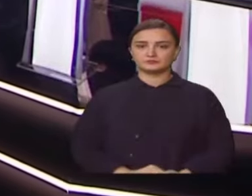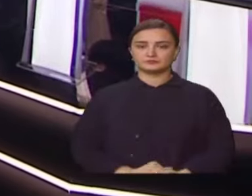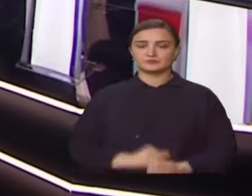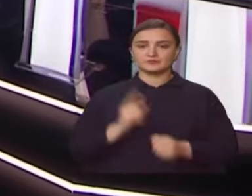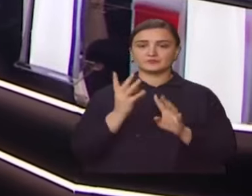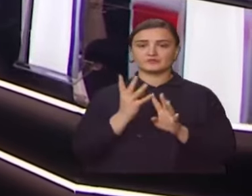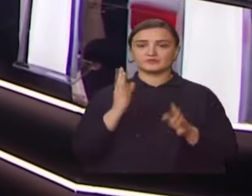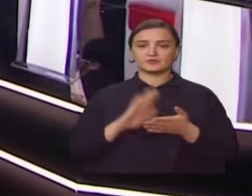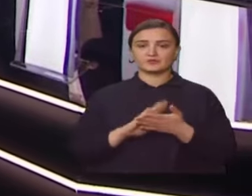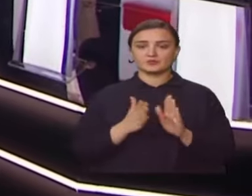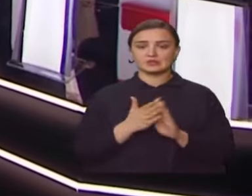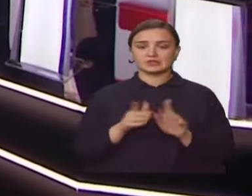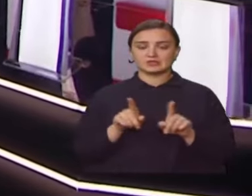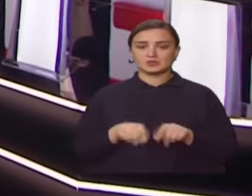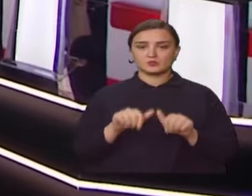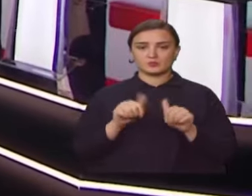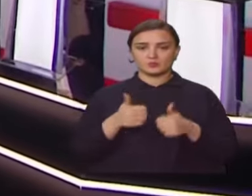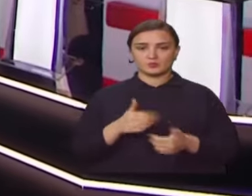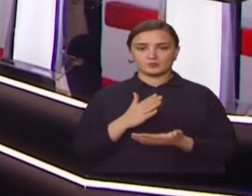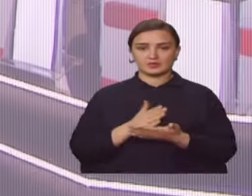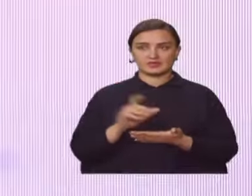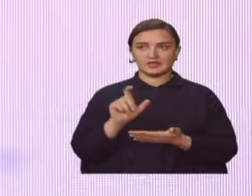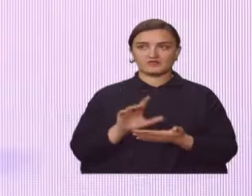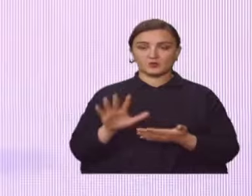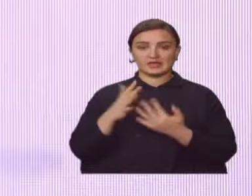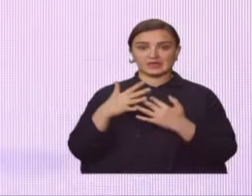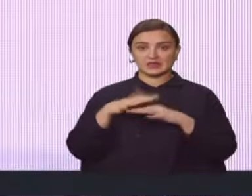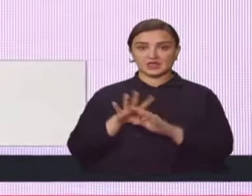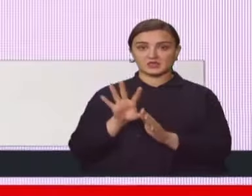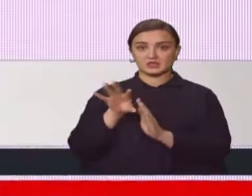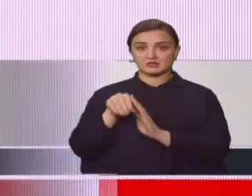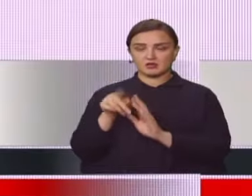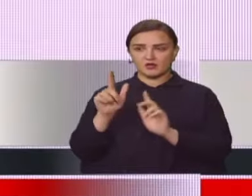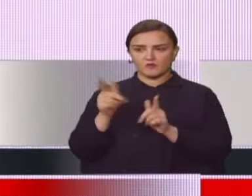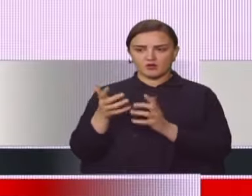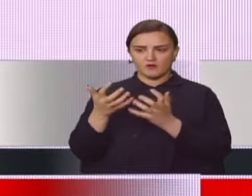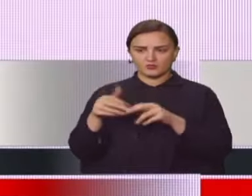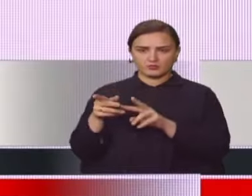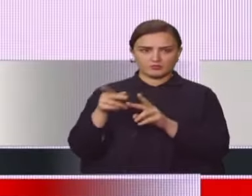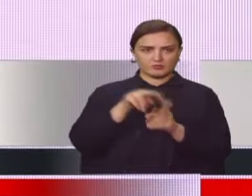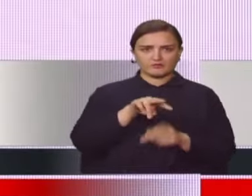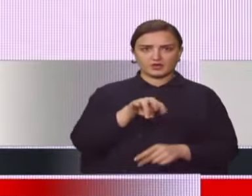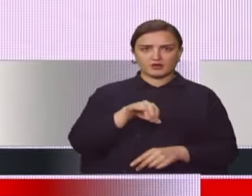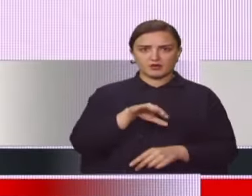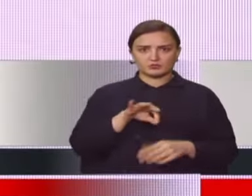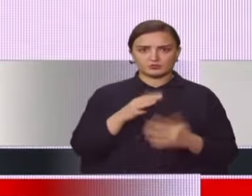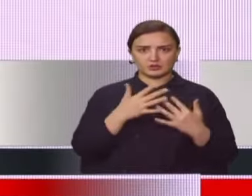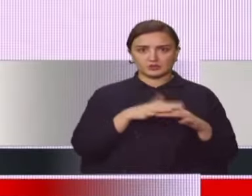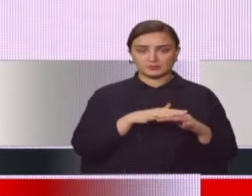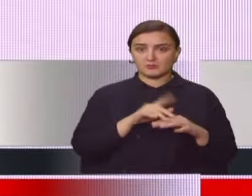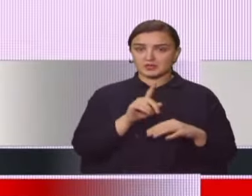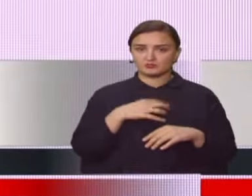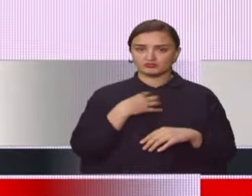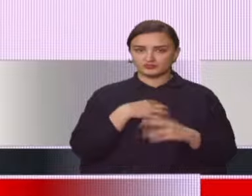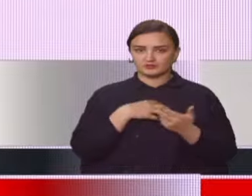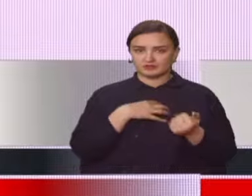Პრიორიტეტში სიტუაცია იმგვარია, რომ ევროინტეგრაციაზე გადის ნატოში ინტეგრაცია, თუმცა დაგეთახმებით ნატოში ნატოში ინტეგრაცია ბევრად უფრო ღირებულია და მნიშვნელოვანი,